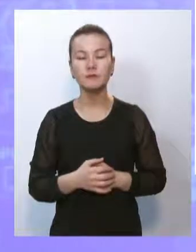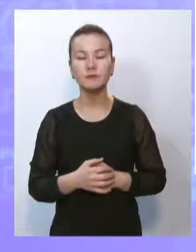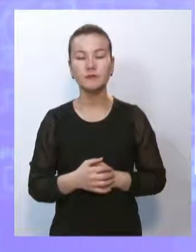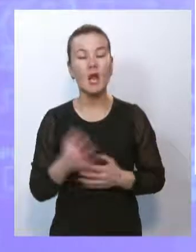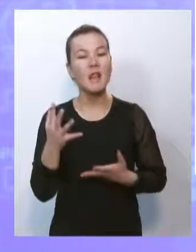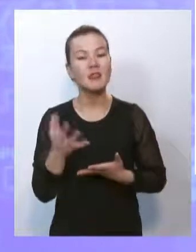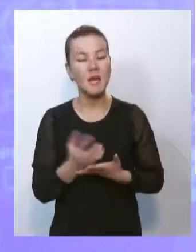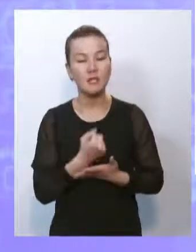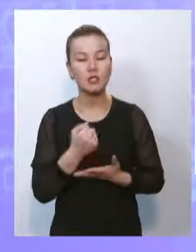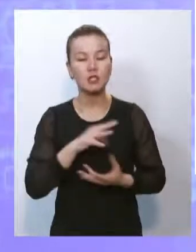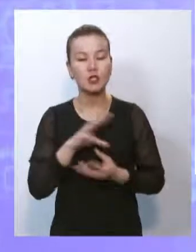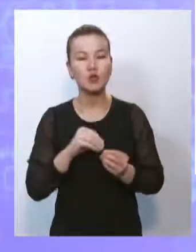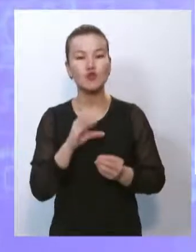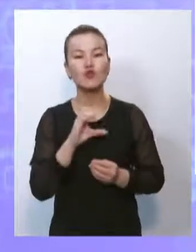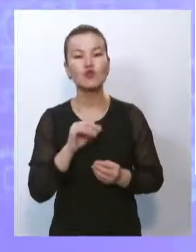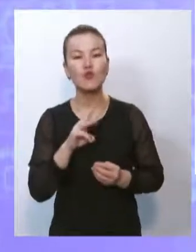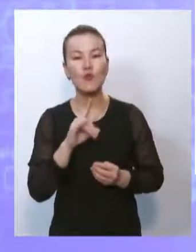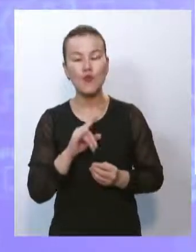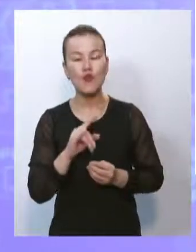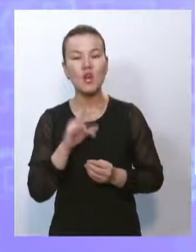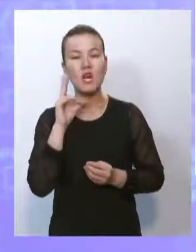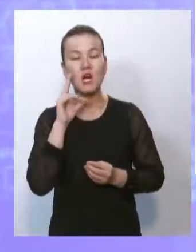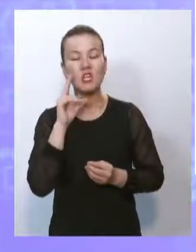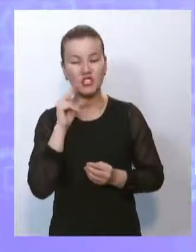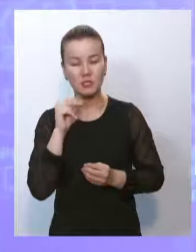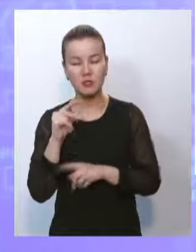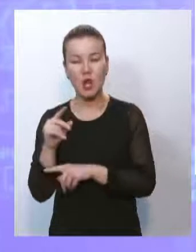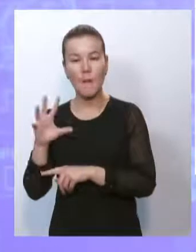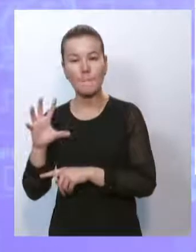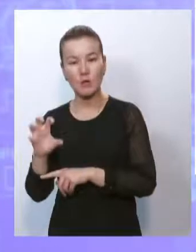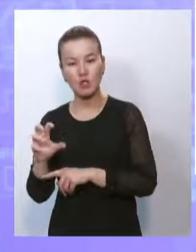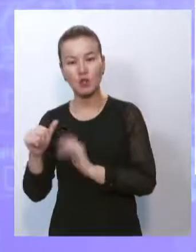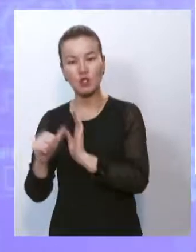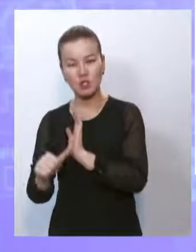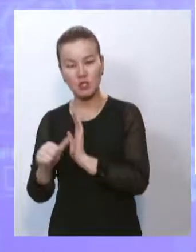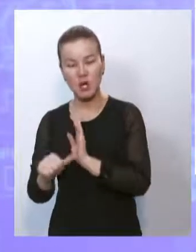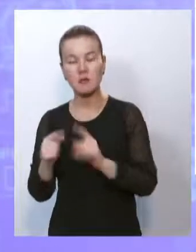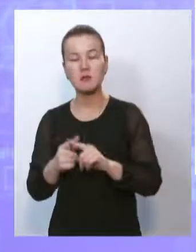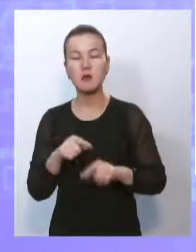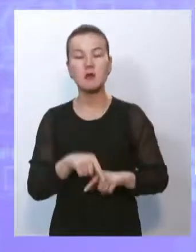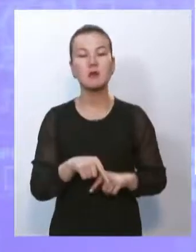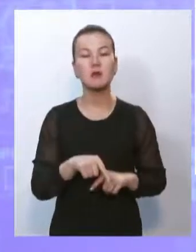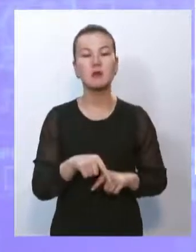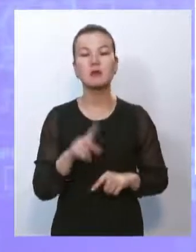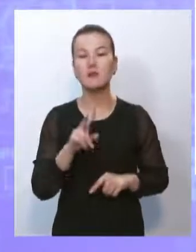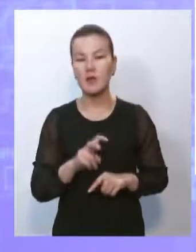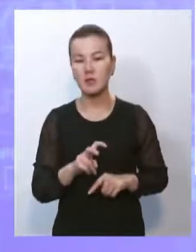найдите сумму чисел 560 и